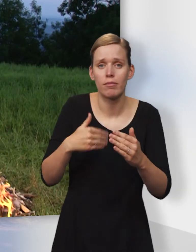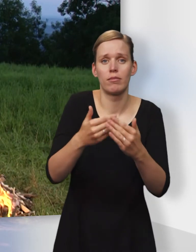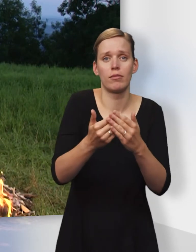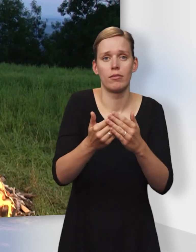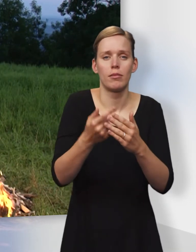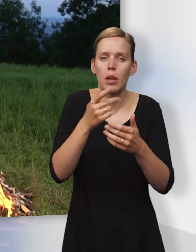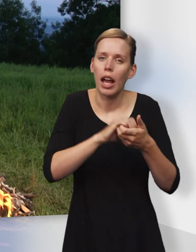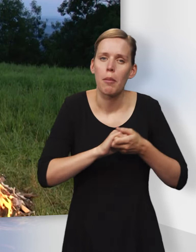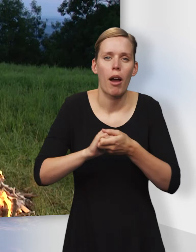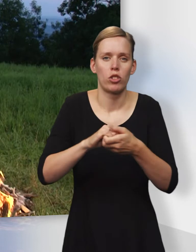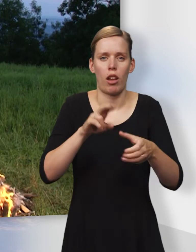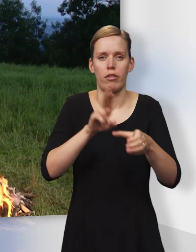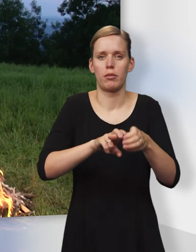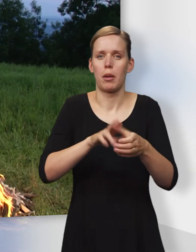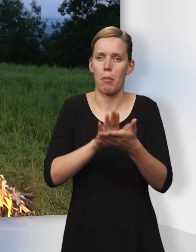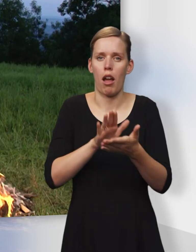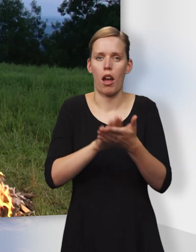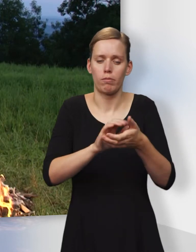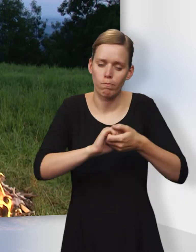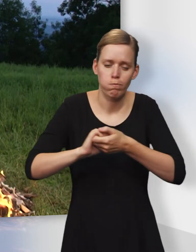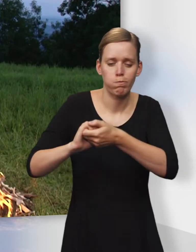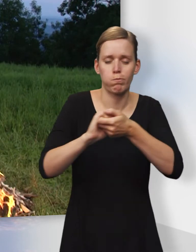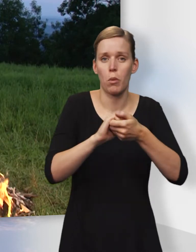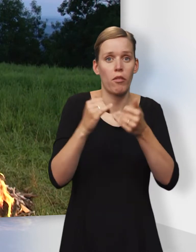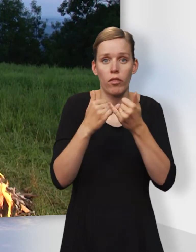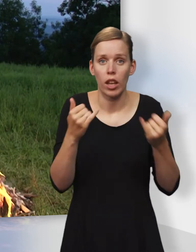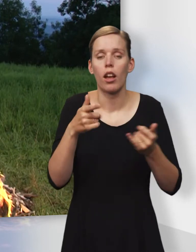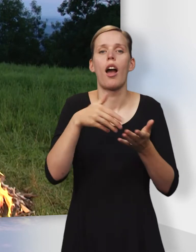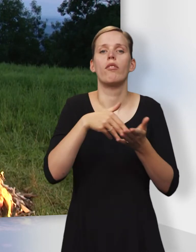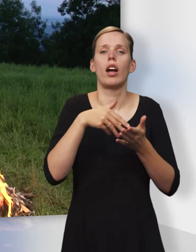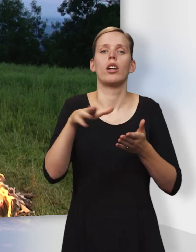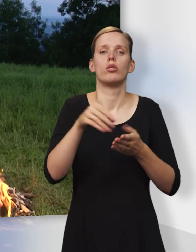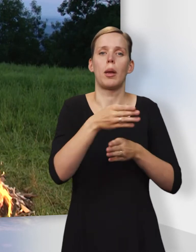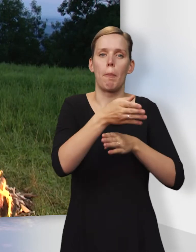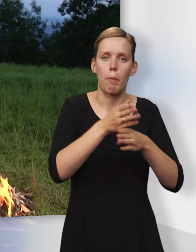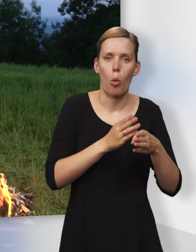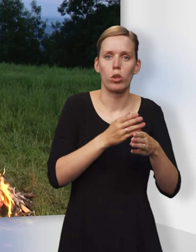der Gemeinschaft, in der ihr weiterhin das Brot miteinander teilt und auch eure Sorgen.